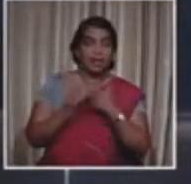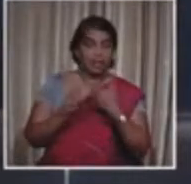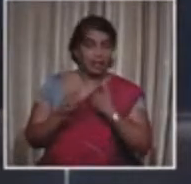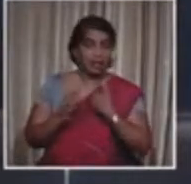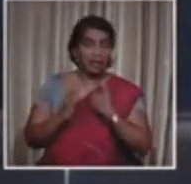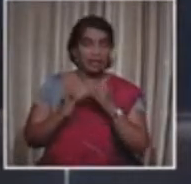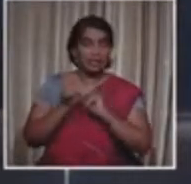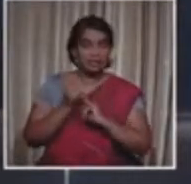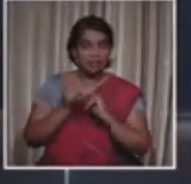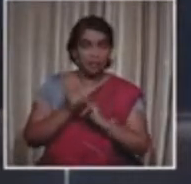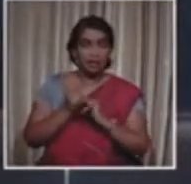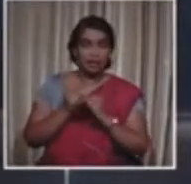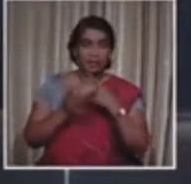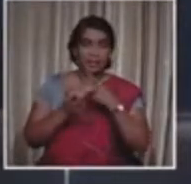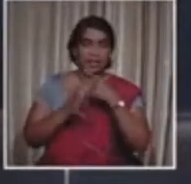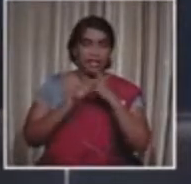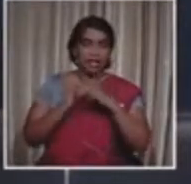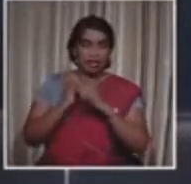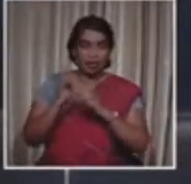Samarasinghe mettumage aadhara karuwe.